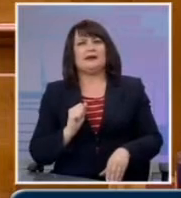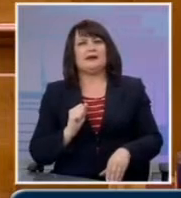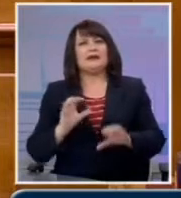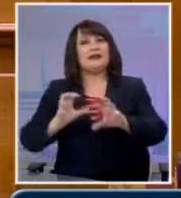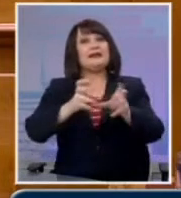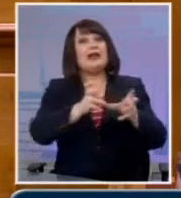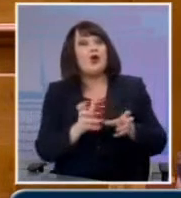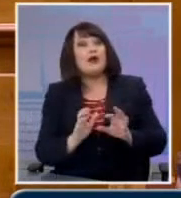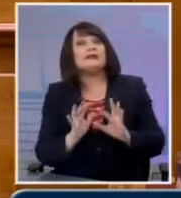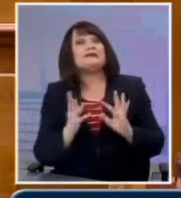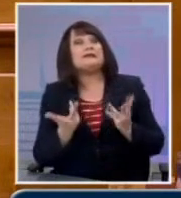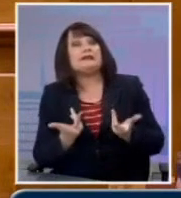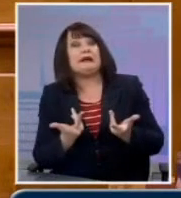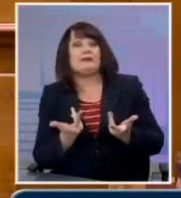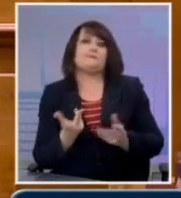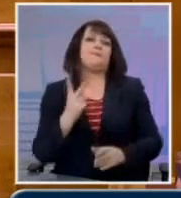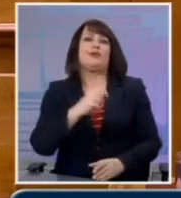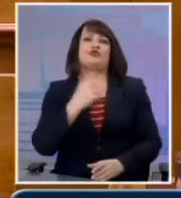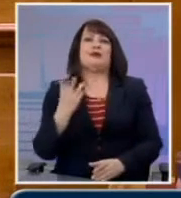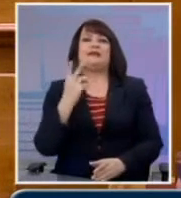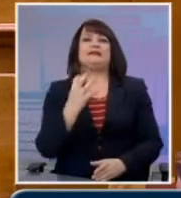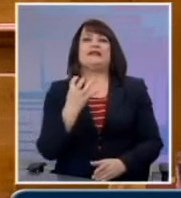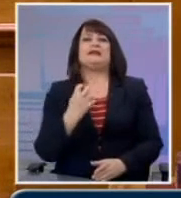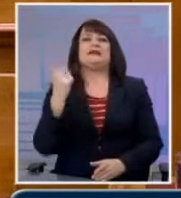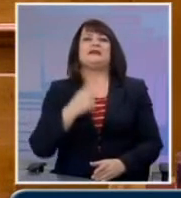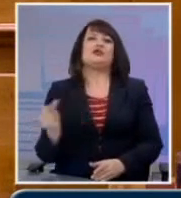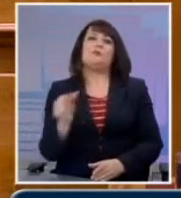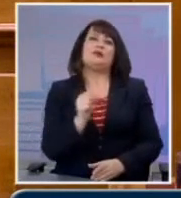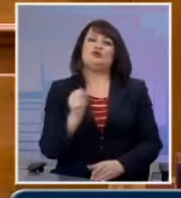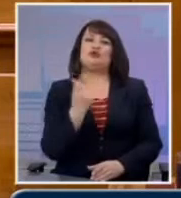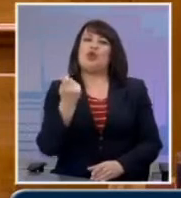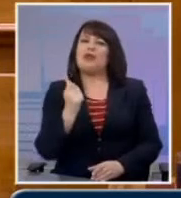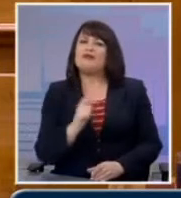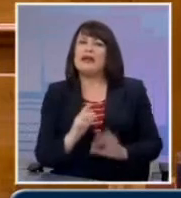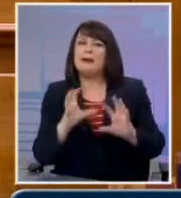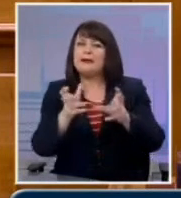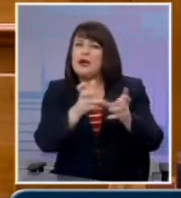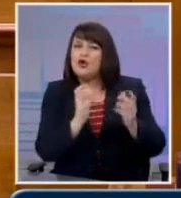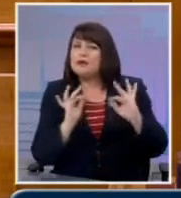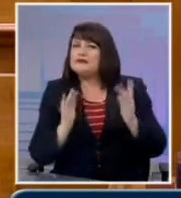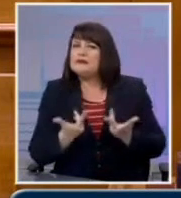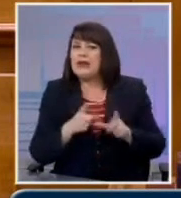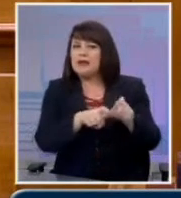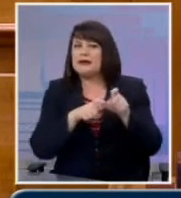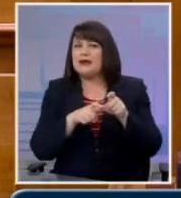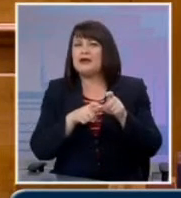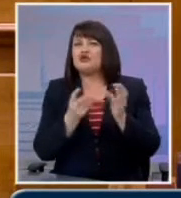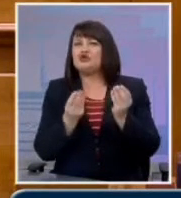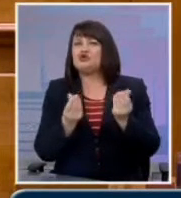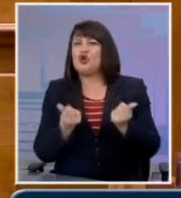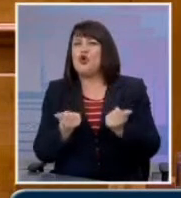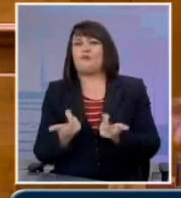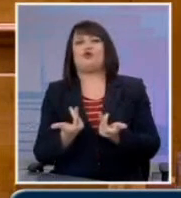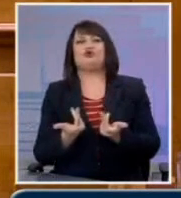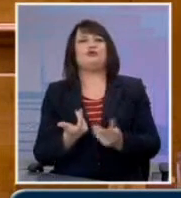shop. Τα media shop που παίρναν 25 και 40% επιστροφές από τις εταιρείες μέσων ενημέρωσης. Και